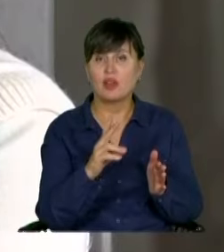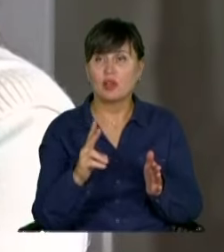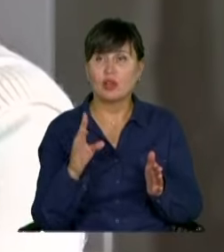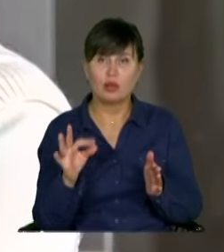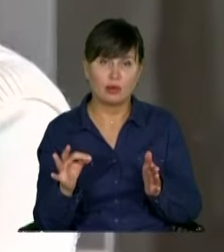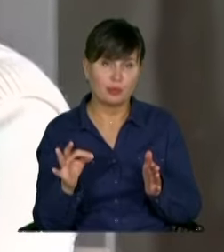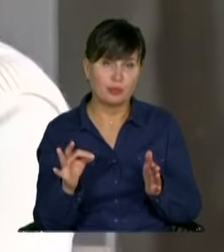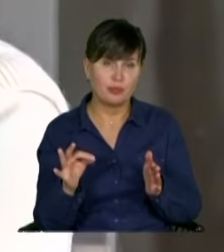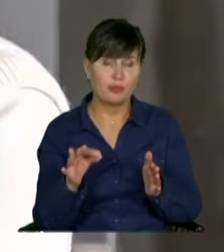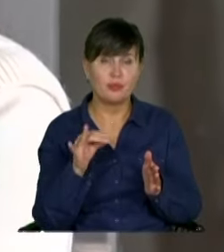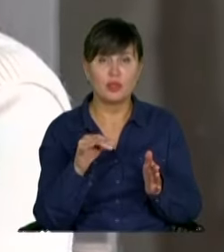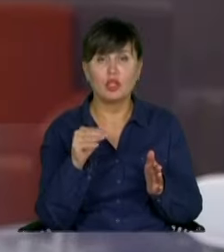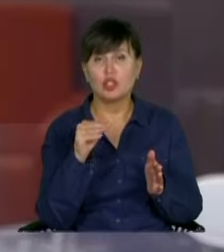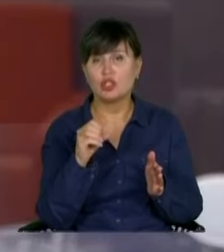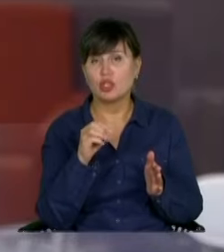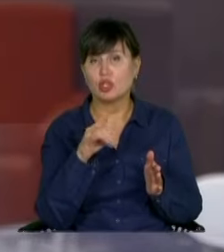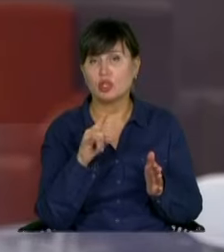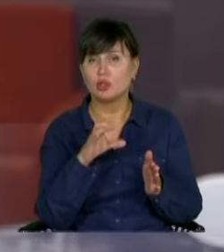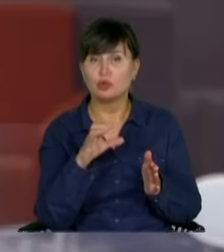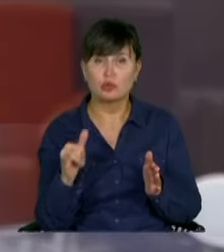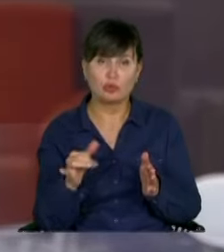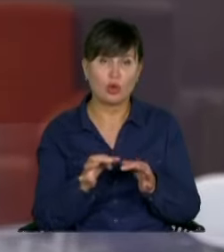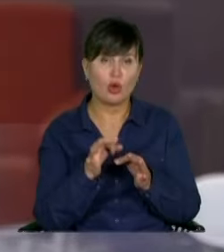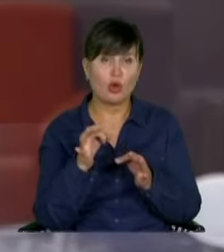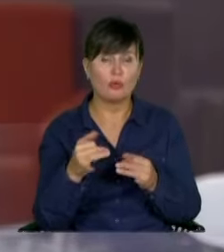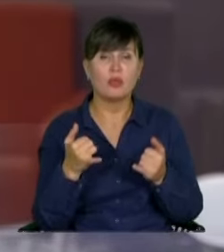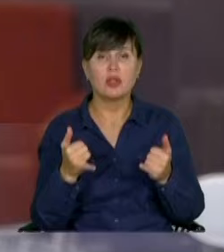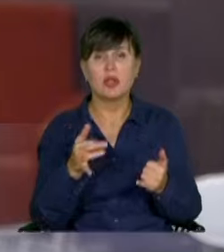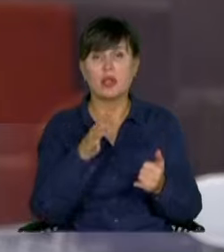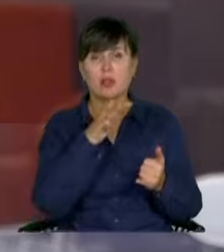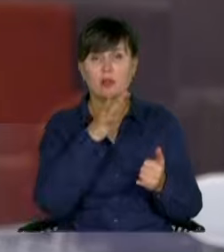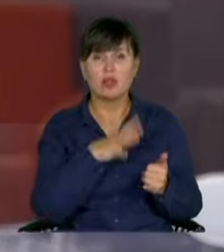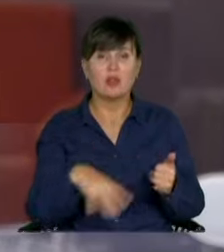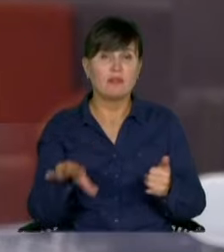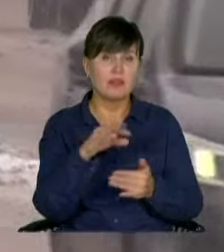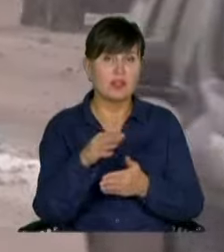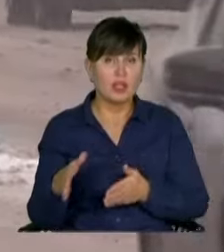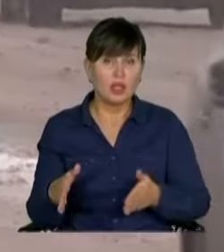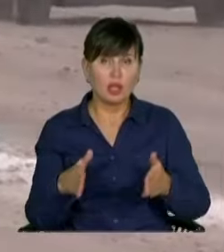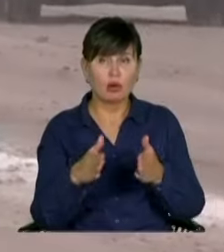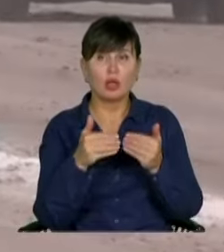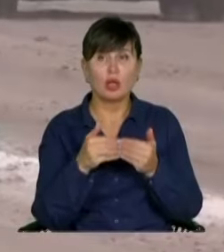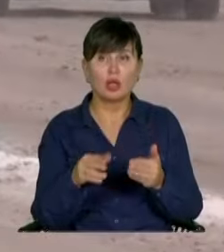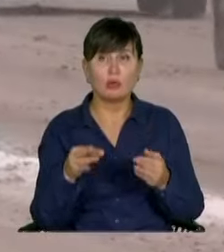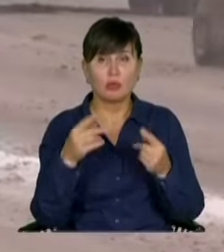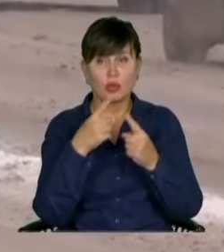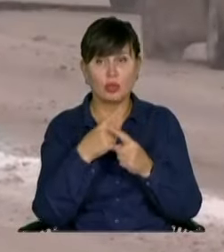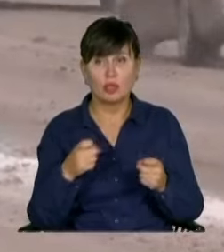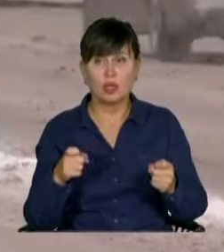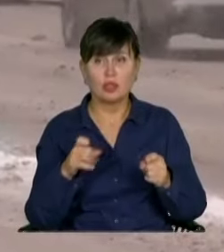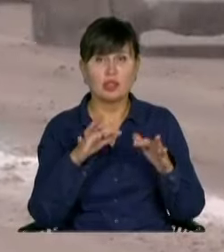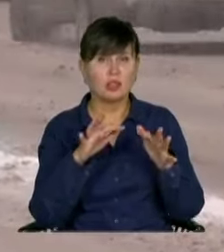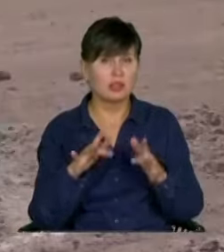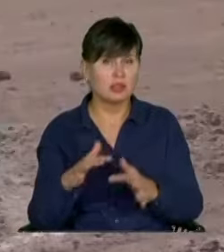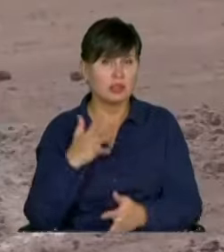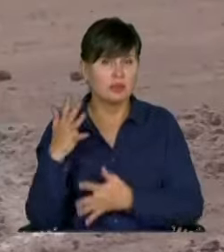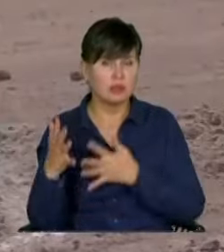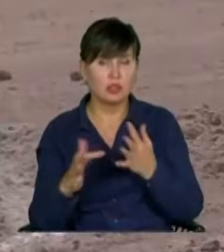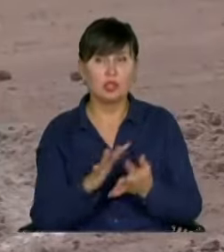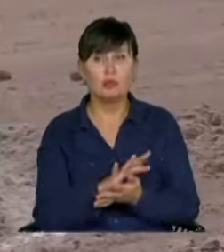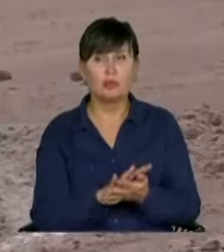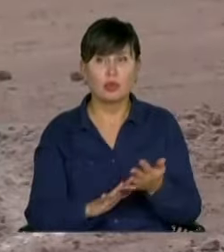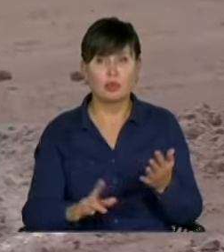числе Житосузской. На данный момент все дороги открыты. По данным синоптиков, снег и метель в Астане